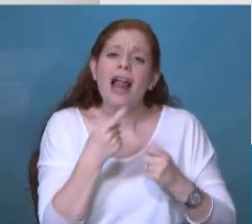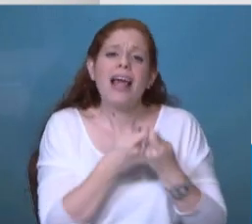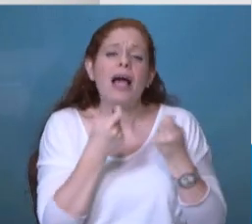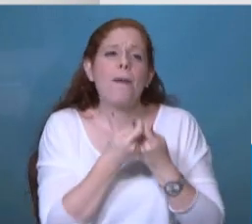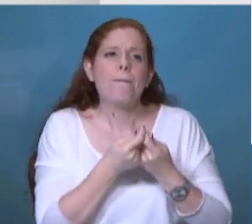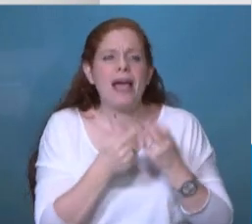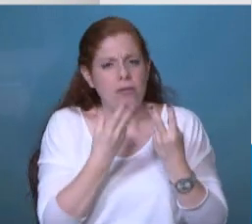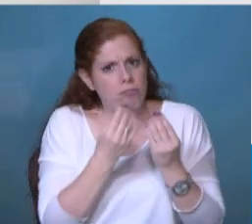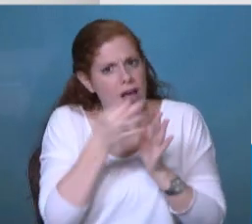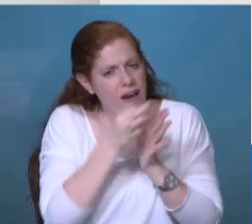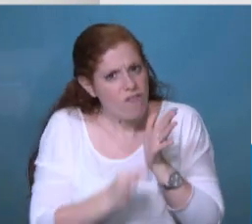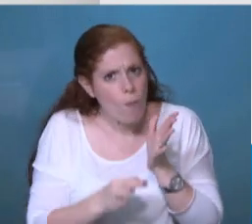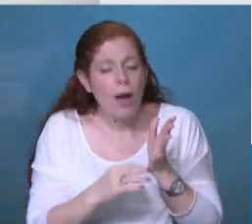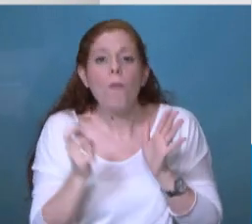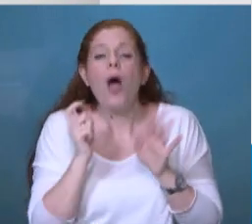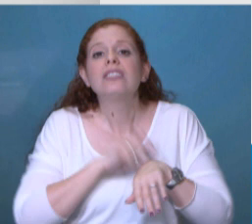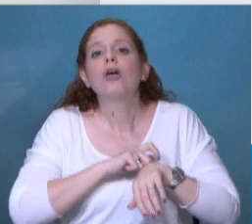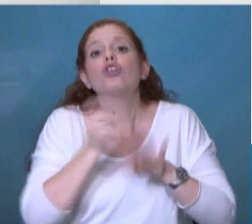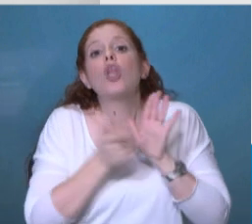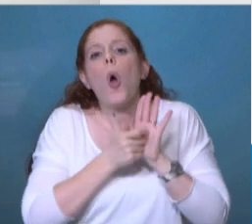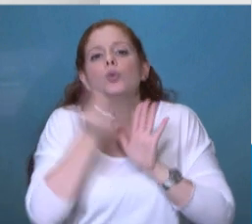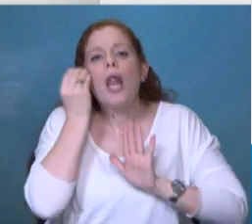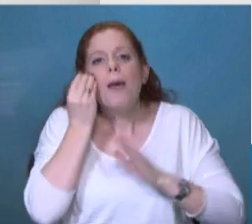גדול או הזמן הרב הדרוש ללימודו, שעה שהיא